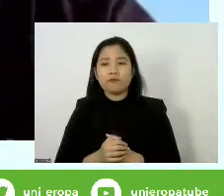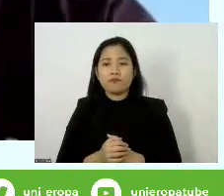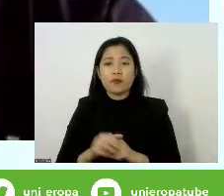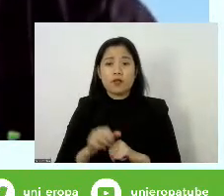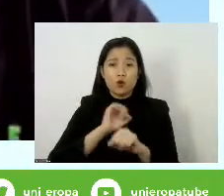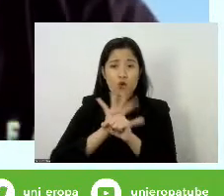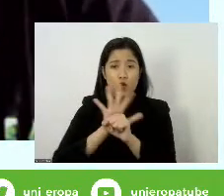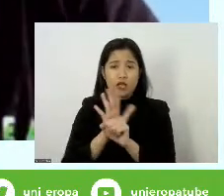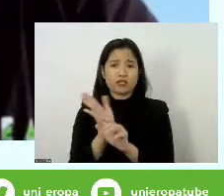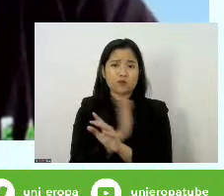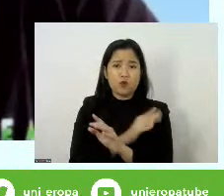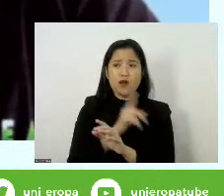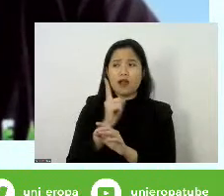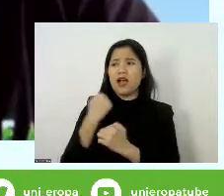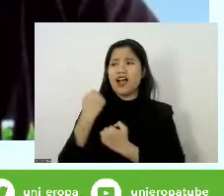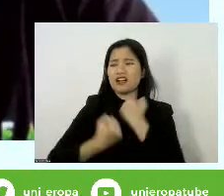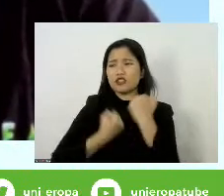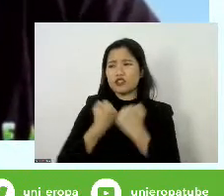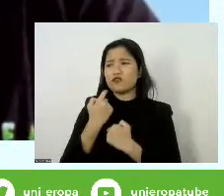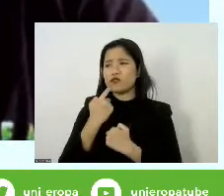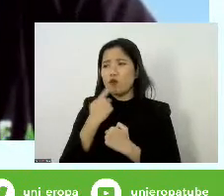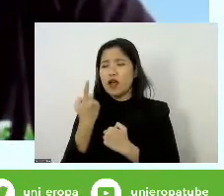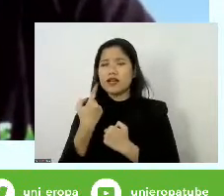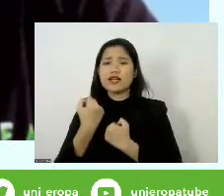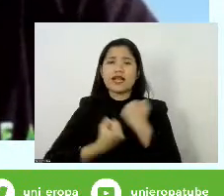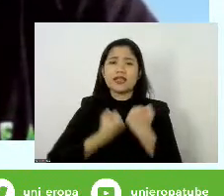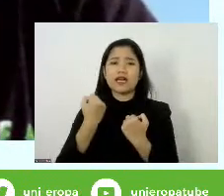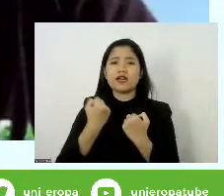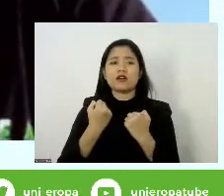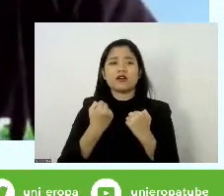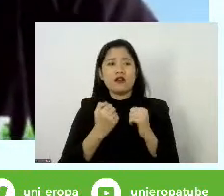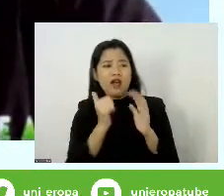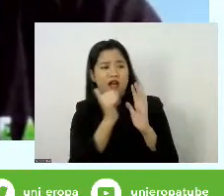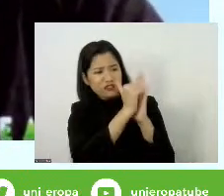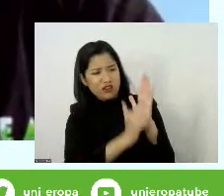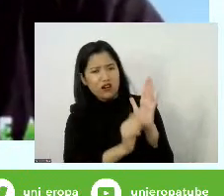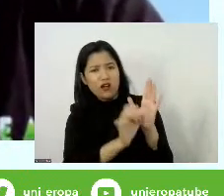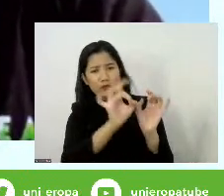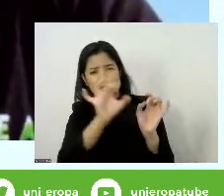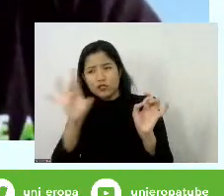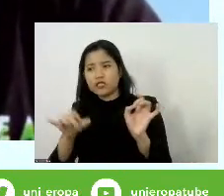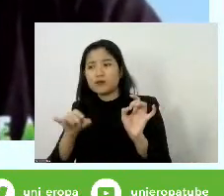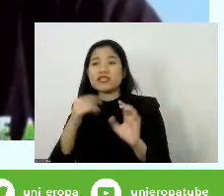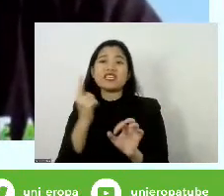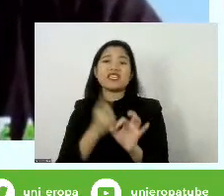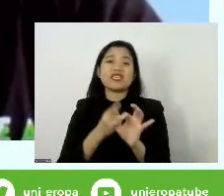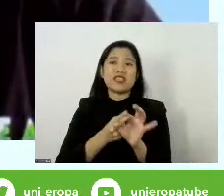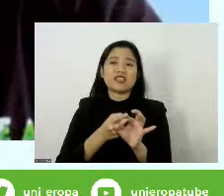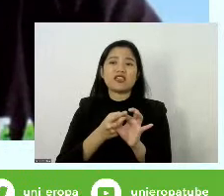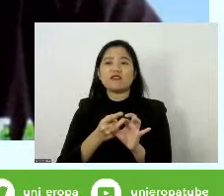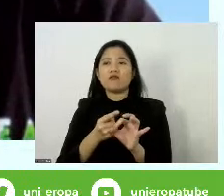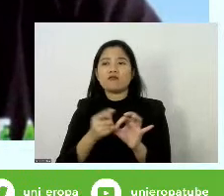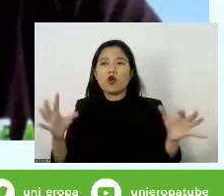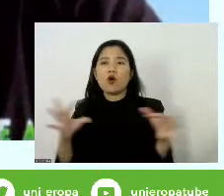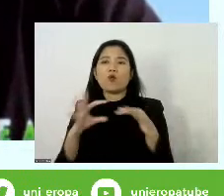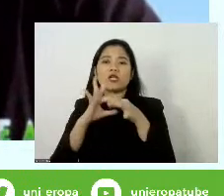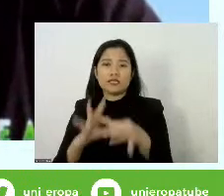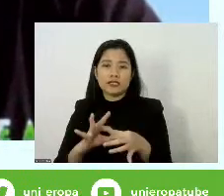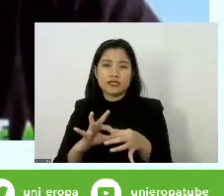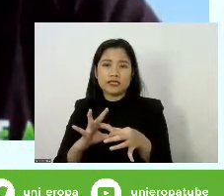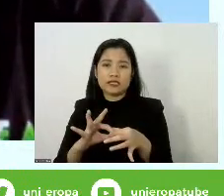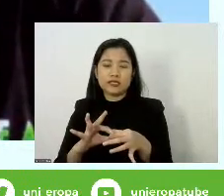aktif banget dengan berkegiatan offline bikin event ini itu Dan intinya sih kolaborasi seringkali kan kita